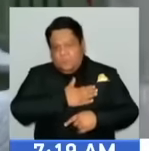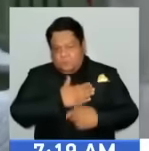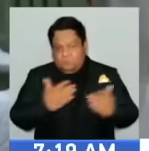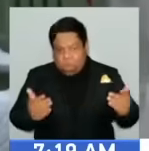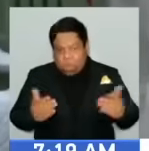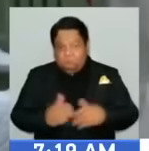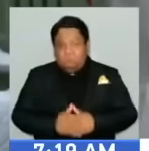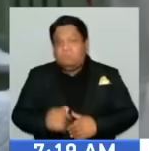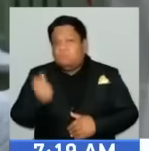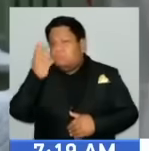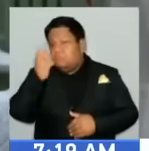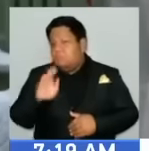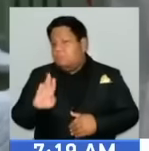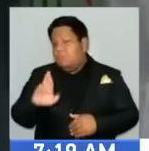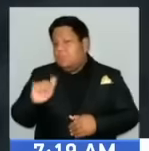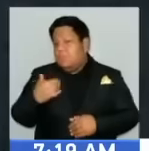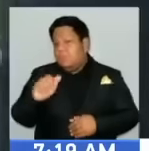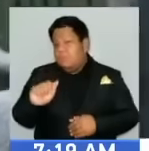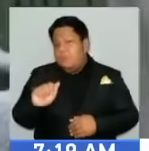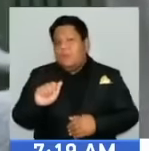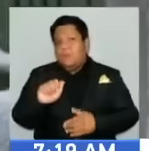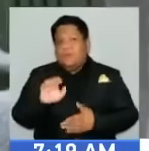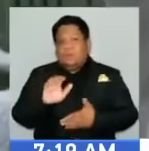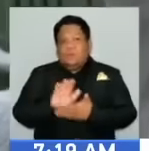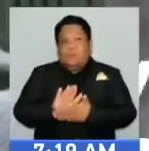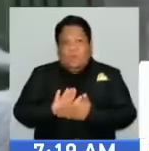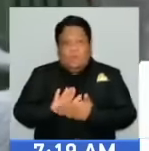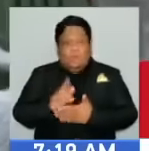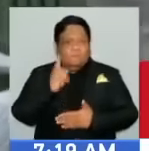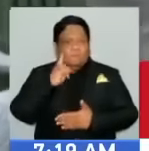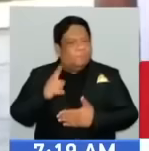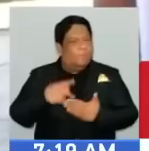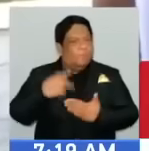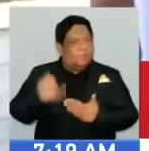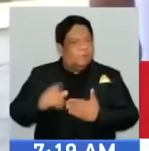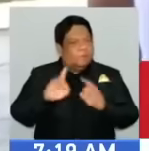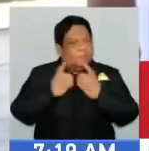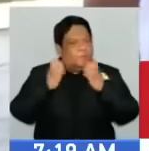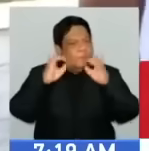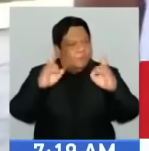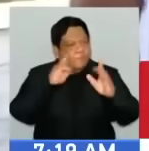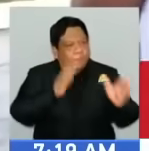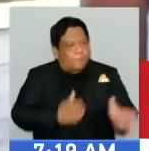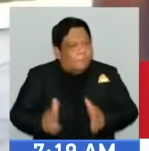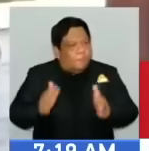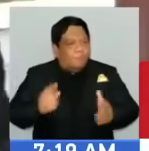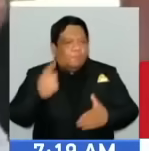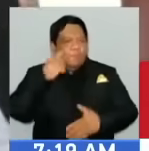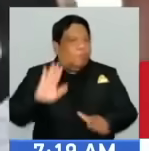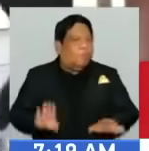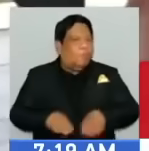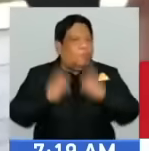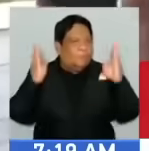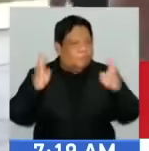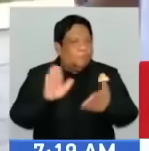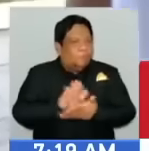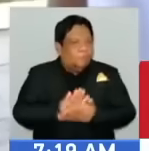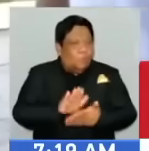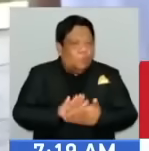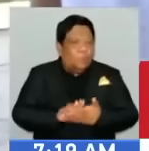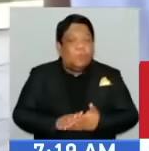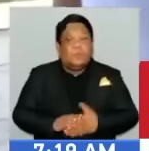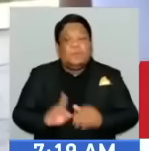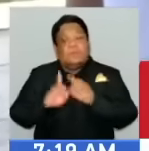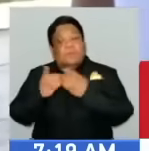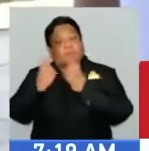of Education para maihanda ang mga paaralan sa muling pagbubukas ng klase. Ayon sa DepEd, pagkatapos ng national kick-off, isasagawa